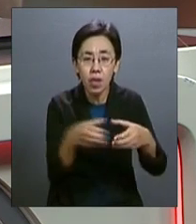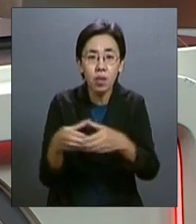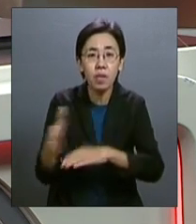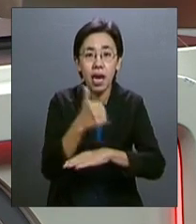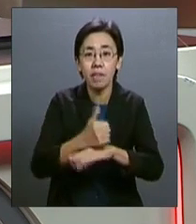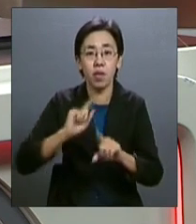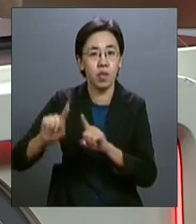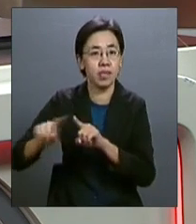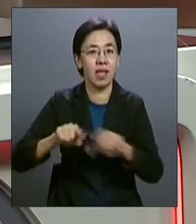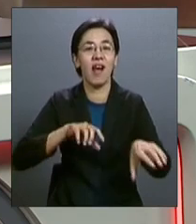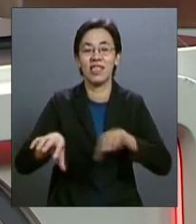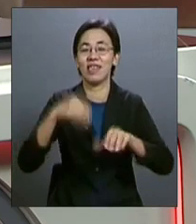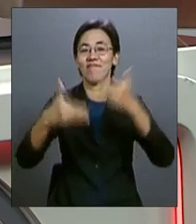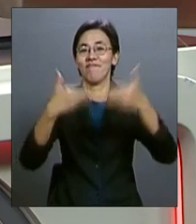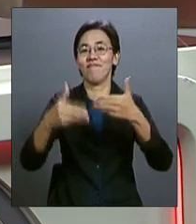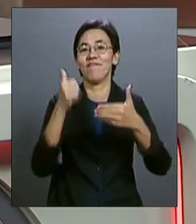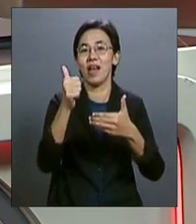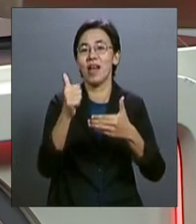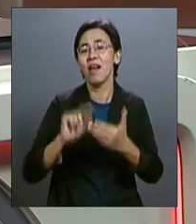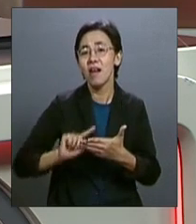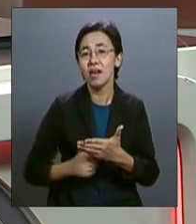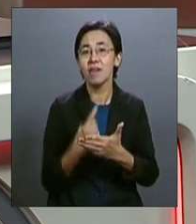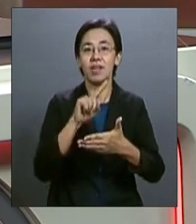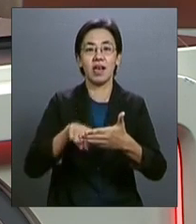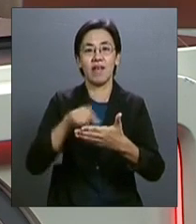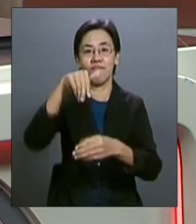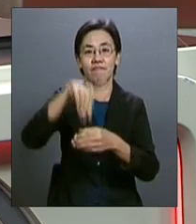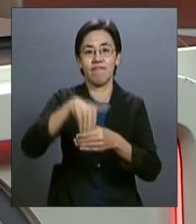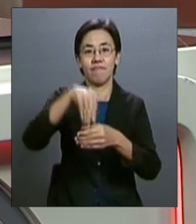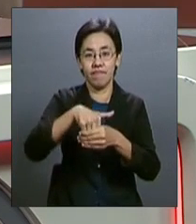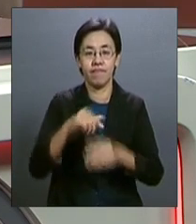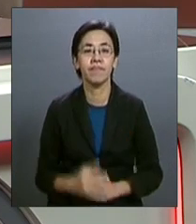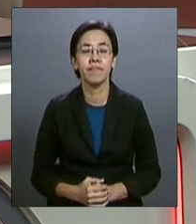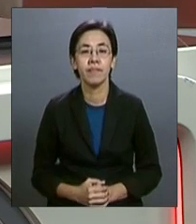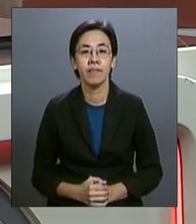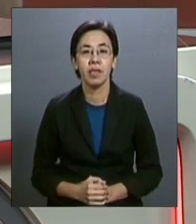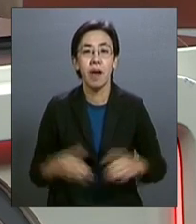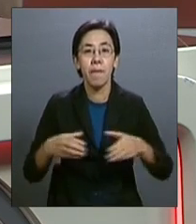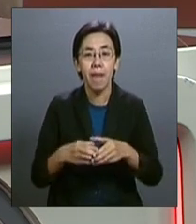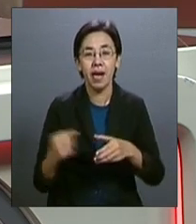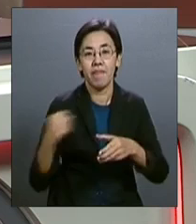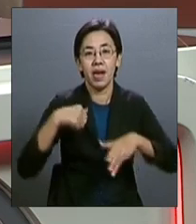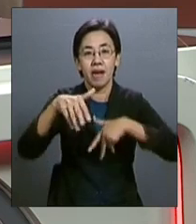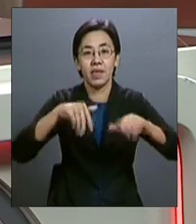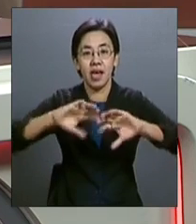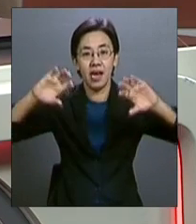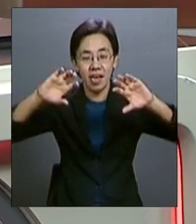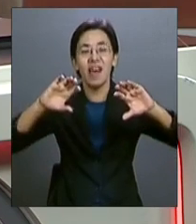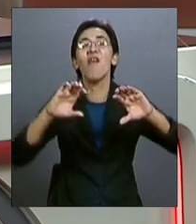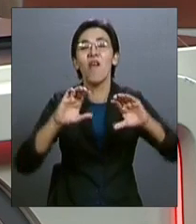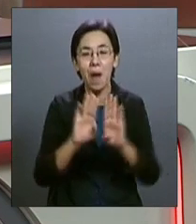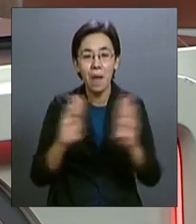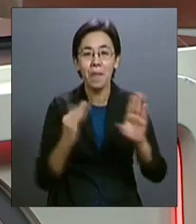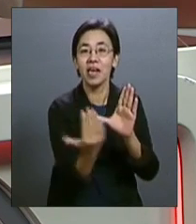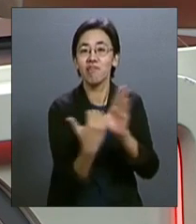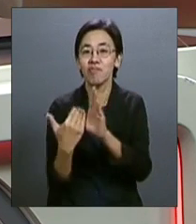นั้นนะคะก็เชื่อว่าสนามการเลือกตั้งก็จะเริ่มคึกคักมากขึ้นทีเดียวค่ะโดยวันนี้นะคะพรรคพลังประชารัฐก็จะเปิดรับสมัครสมาชิกพร